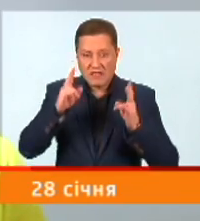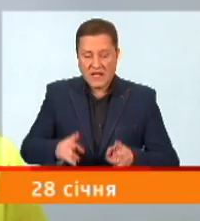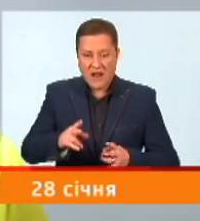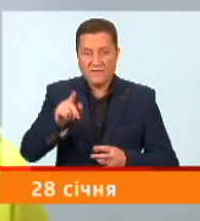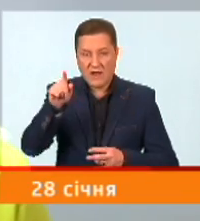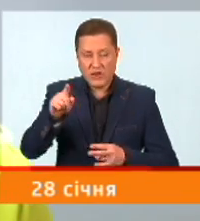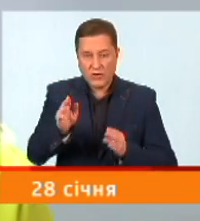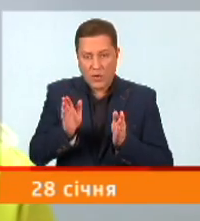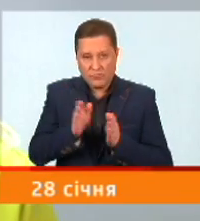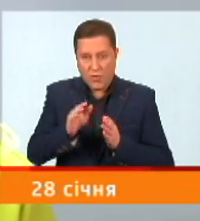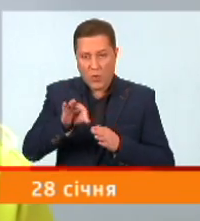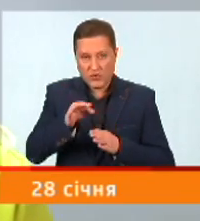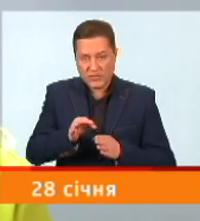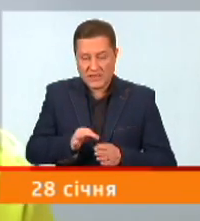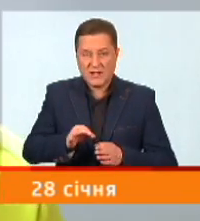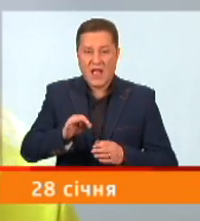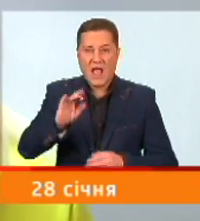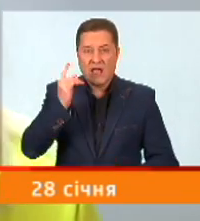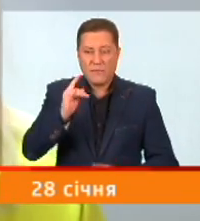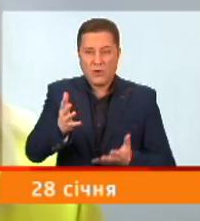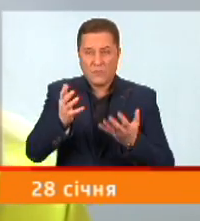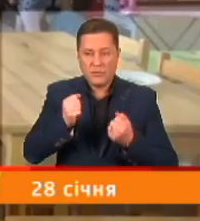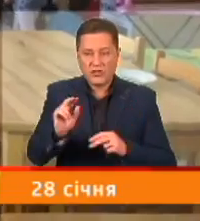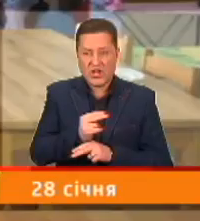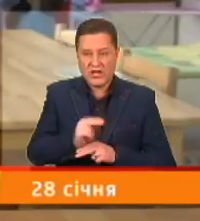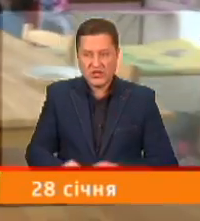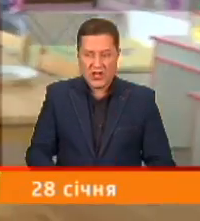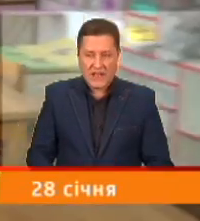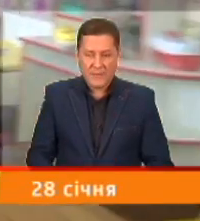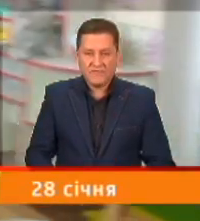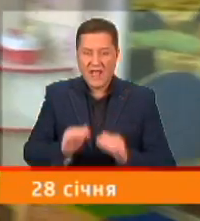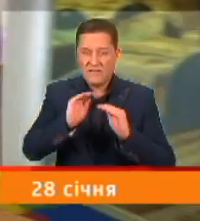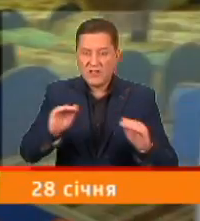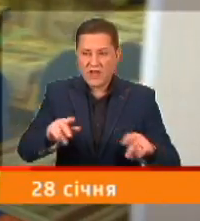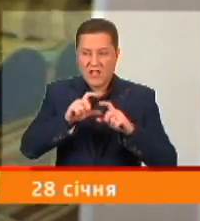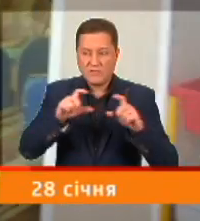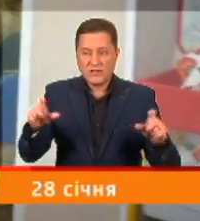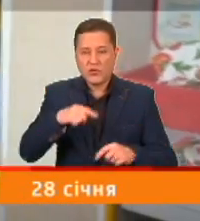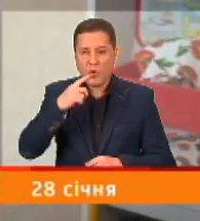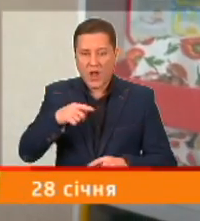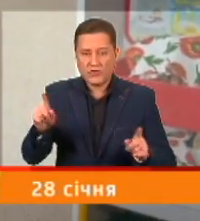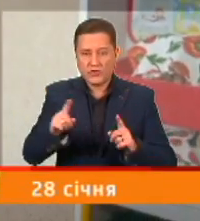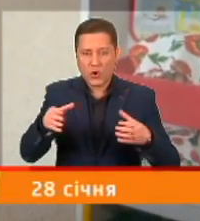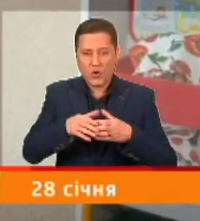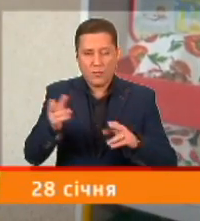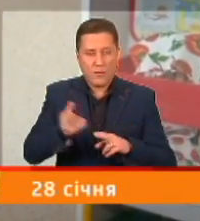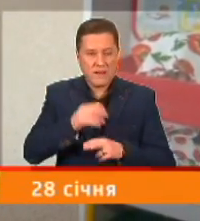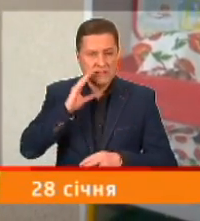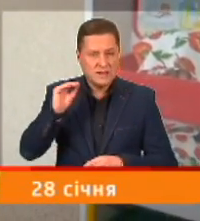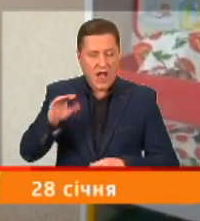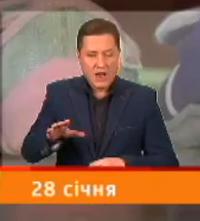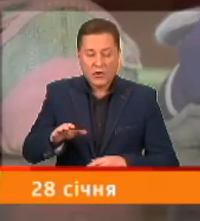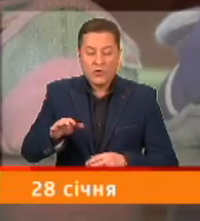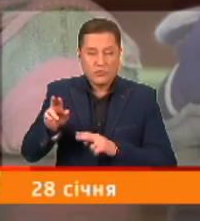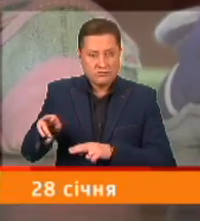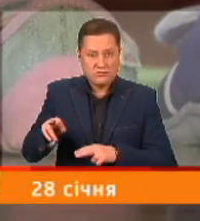ушили. І в даній ситуації ребенок отримує лечення. У садку переконують, групу без нагляду вихователька не